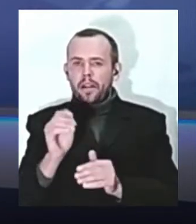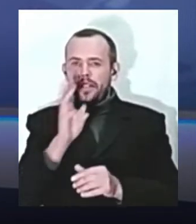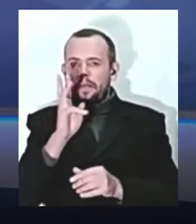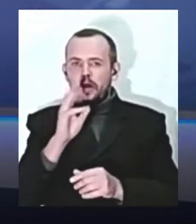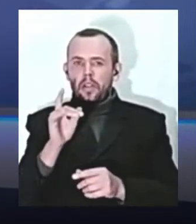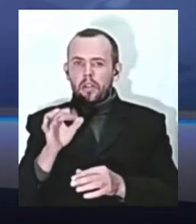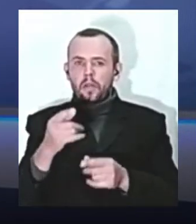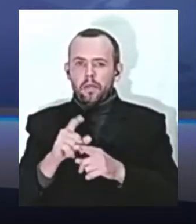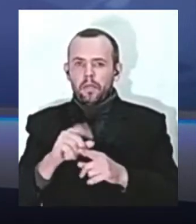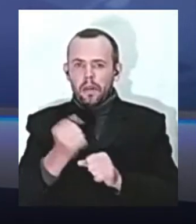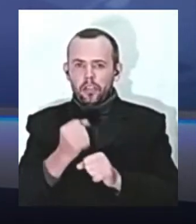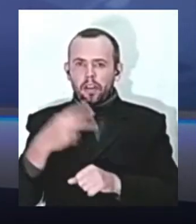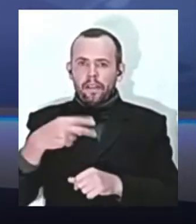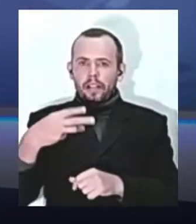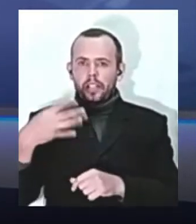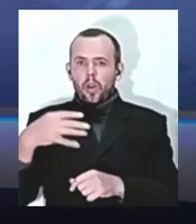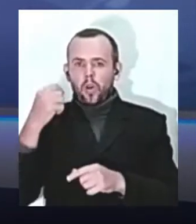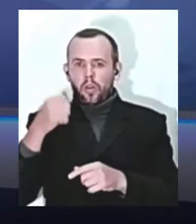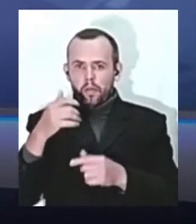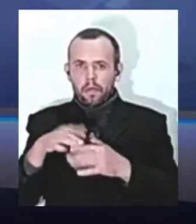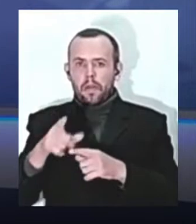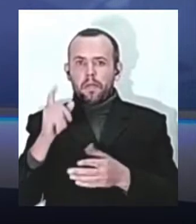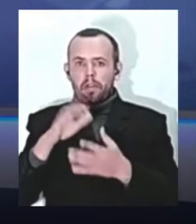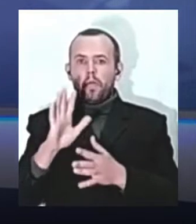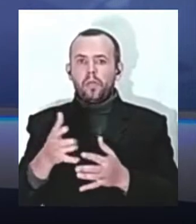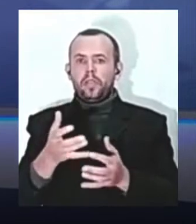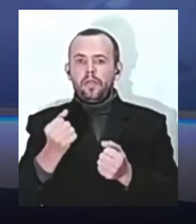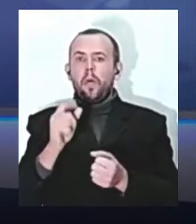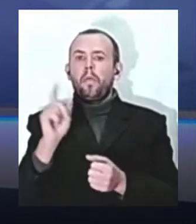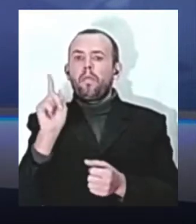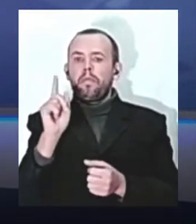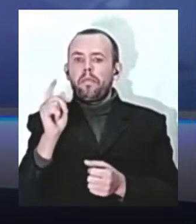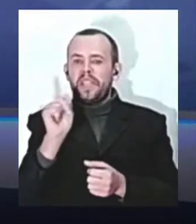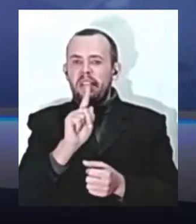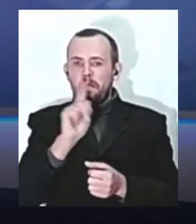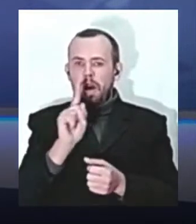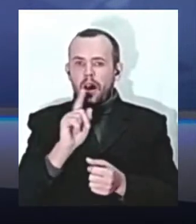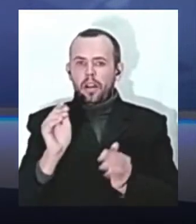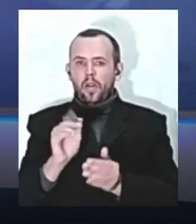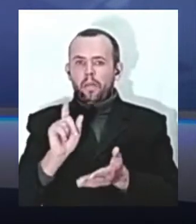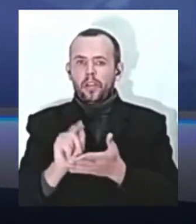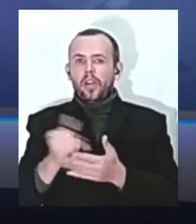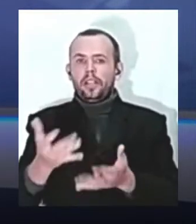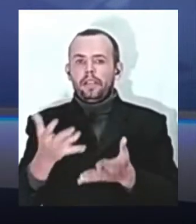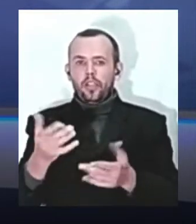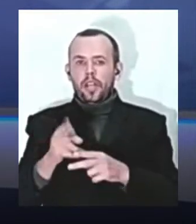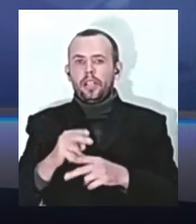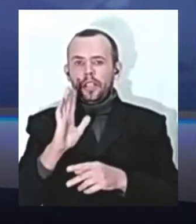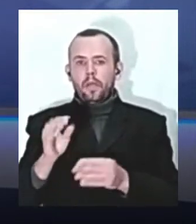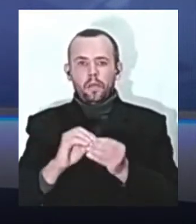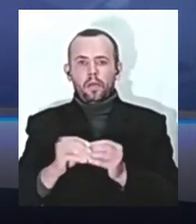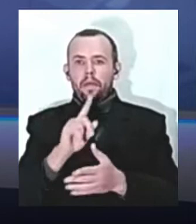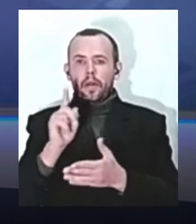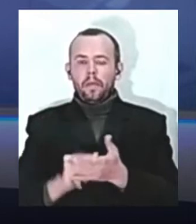30, 40 років, ми розуміємо, що ці люди будуть отримувати мінімальну пенсію, і, звичайно, це буде проблемним питанням. Але про